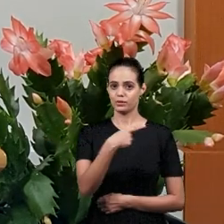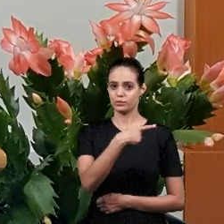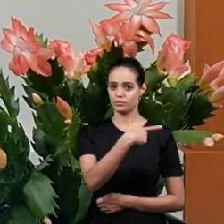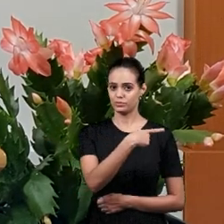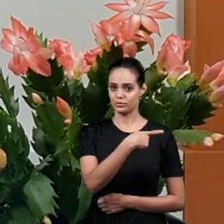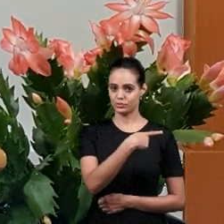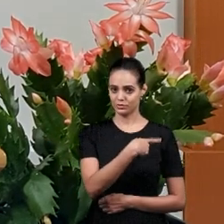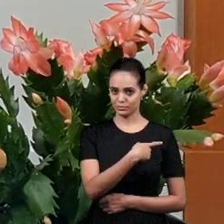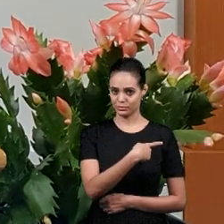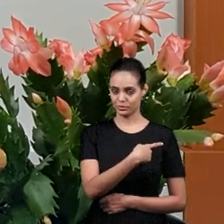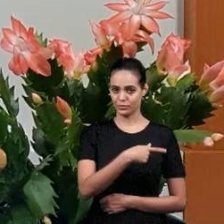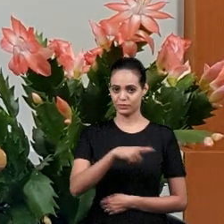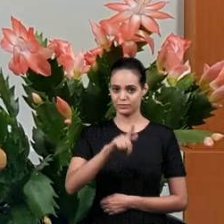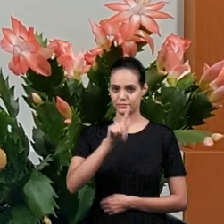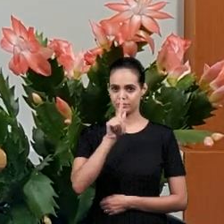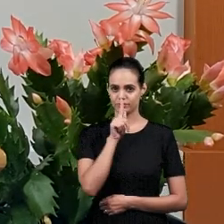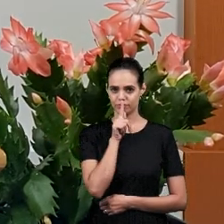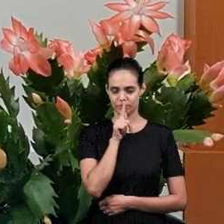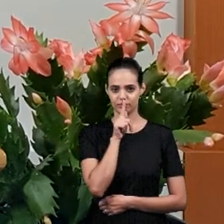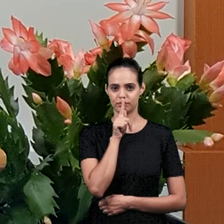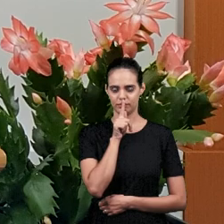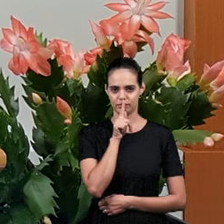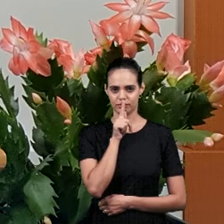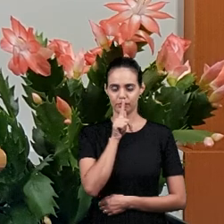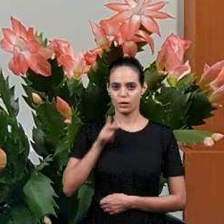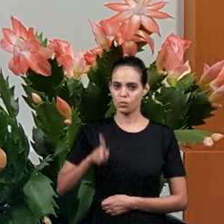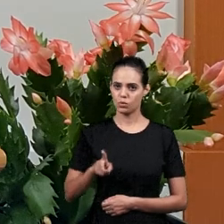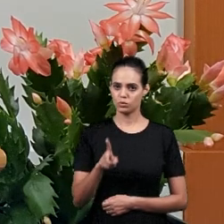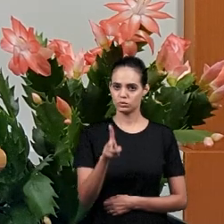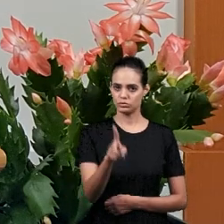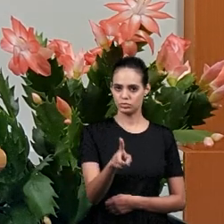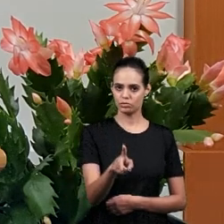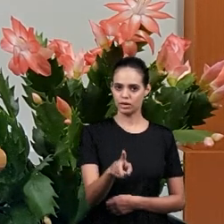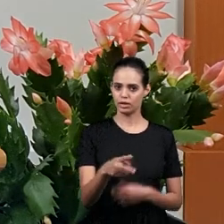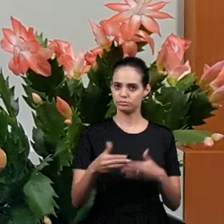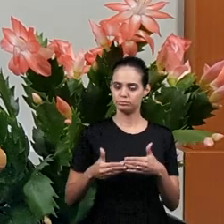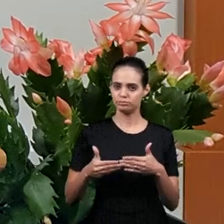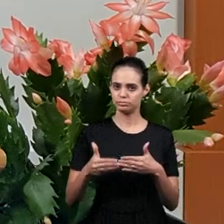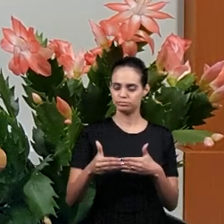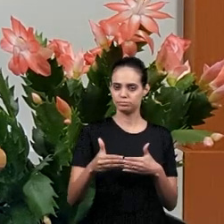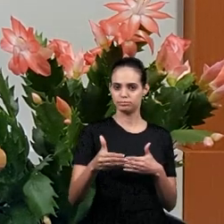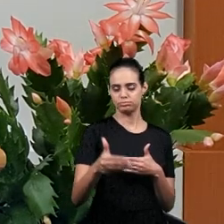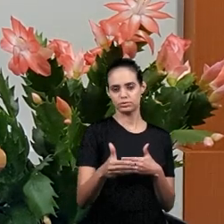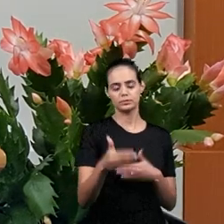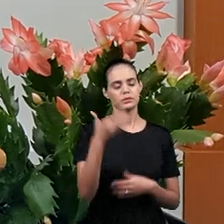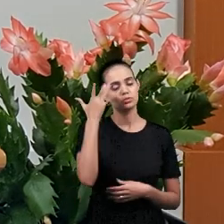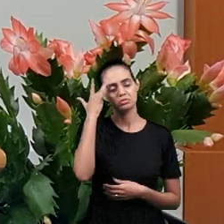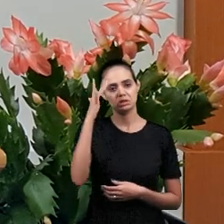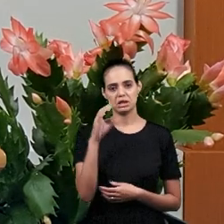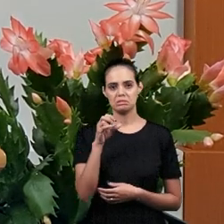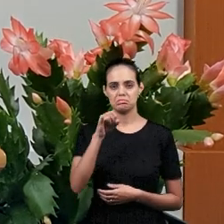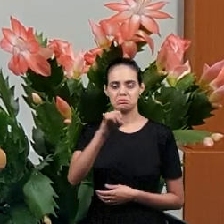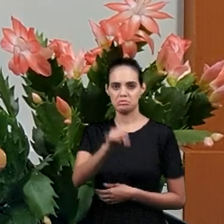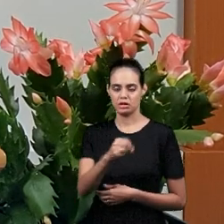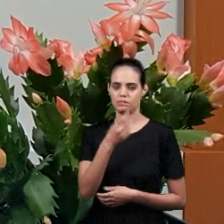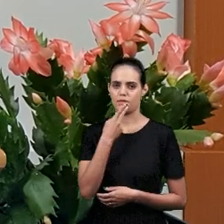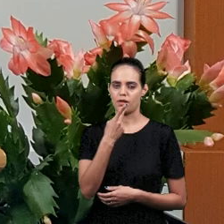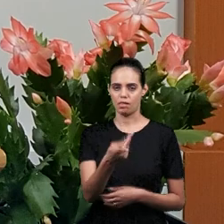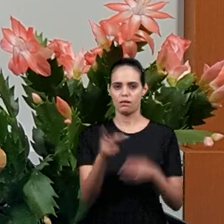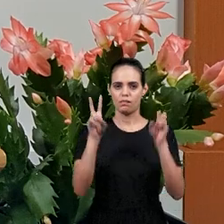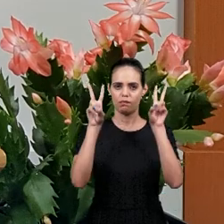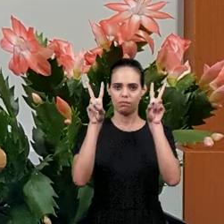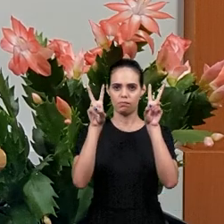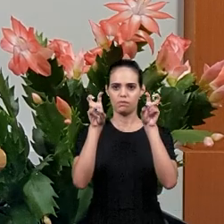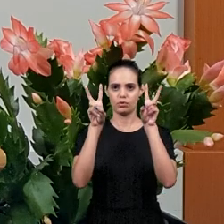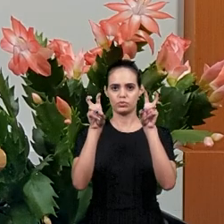le pasteur Gilson, qui va donner la séquence. Je ne sais pas s'il va entrer dans ce sujet, dans notre question que nous allons poser dimanche